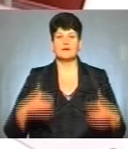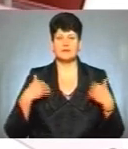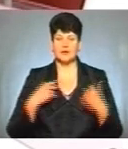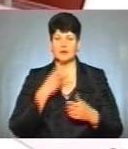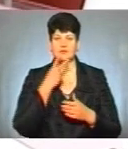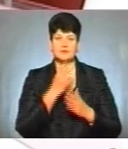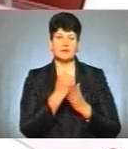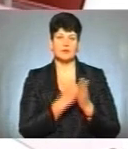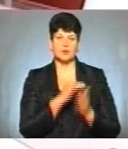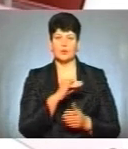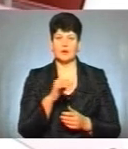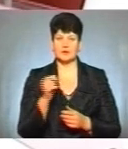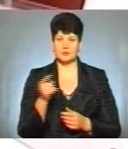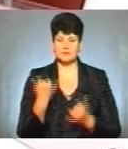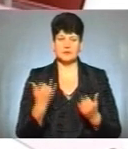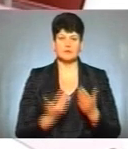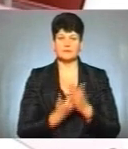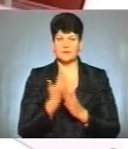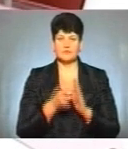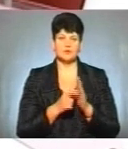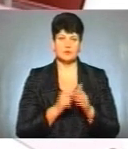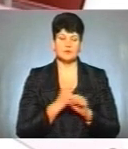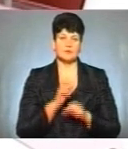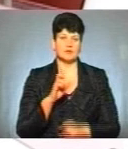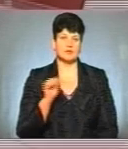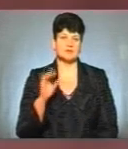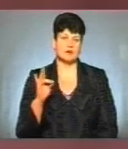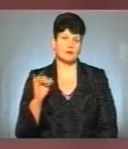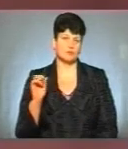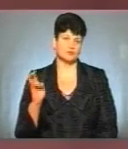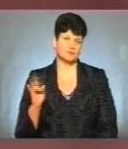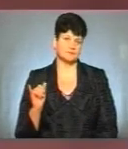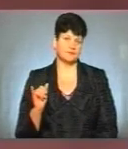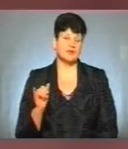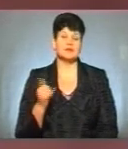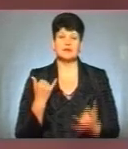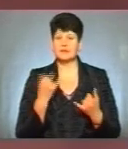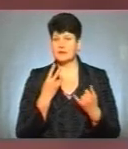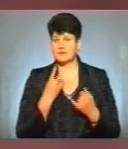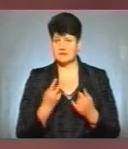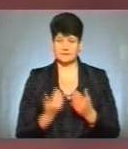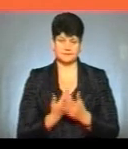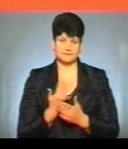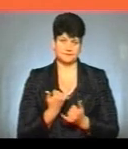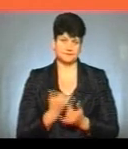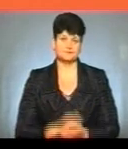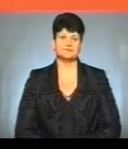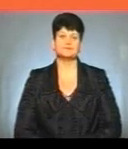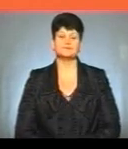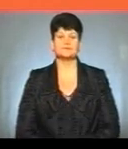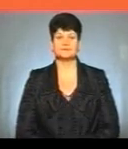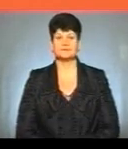Вітаю глядачів телеканалу ЮА Тернопіль. В ефірі новини у студії Богдана Сарабун. Дивіться у випуску.